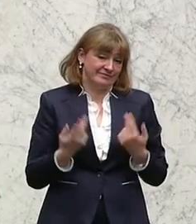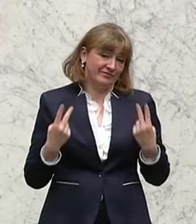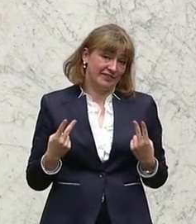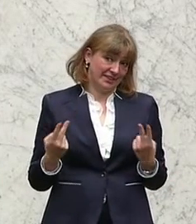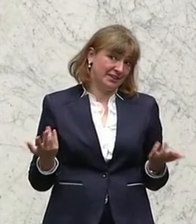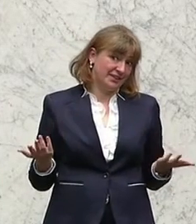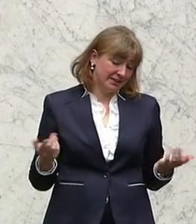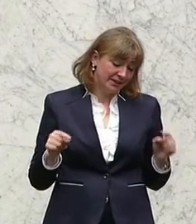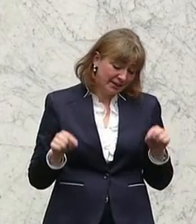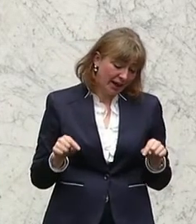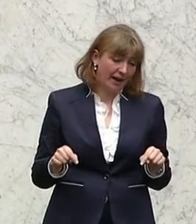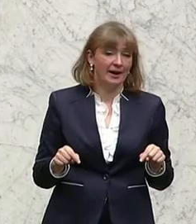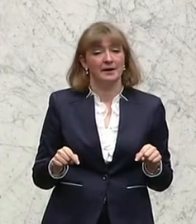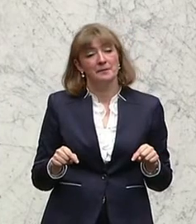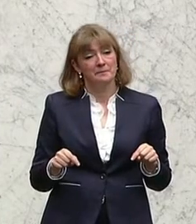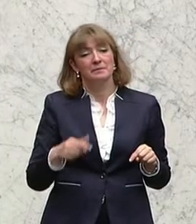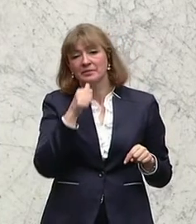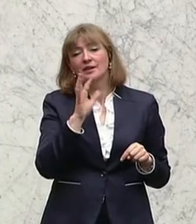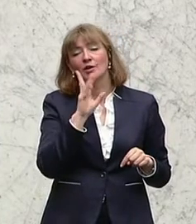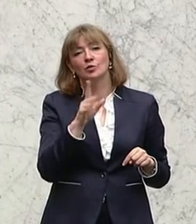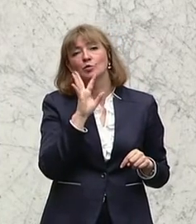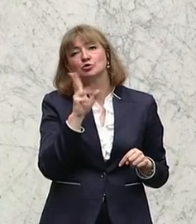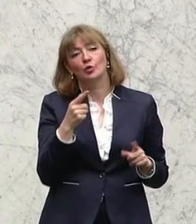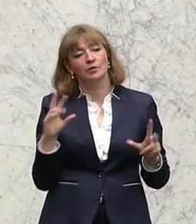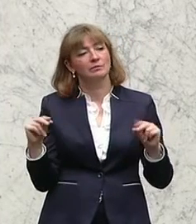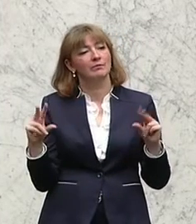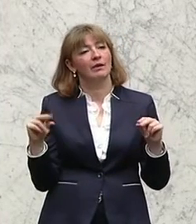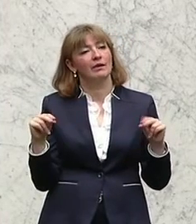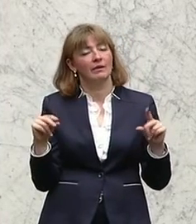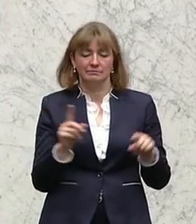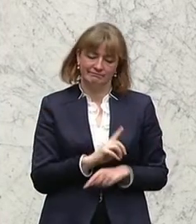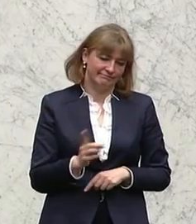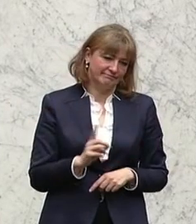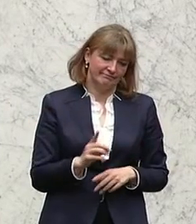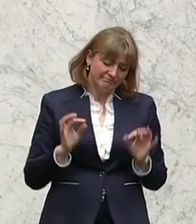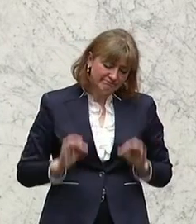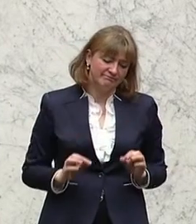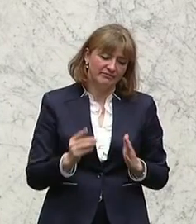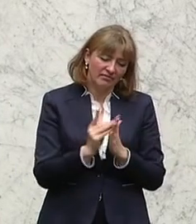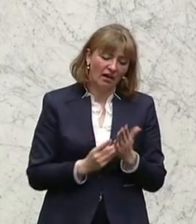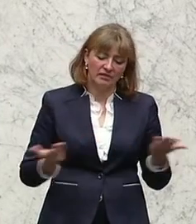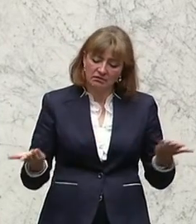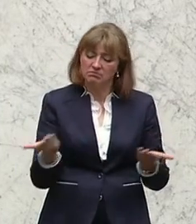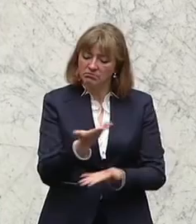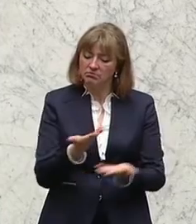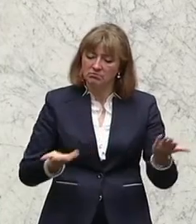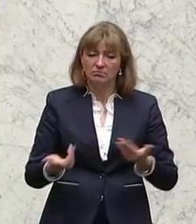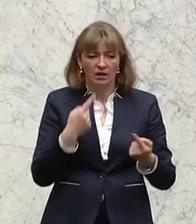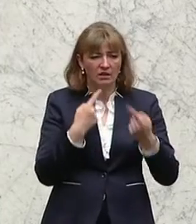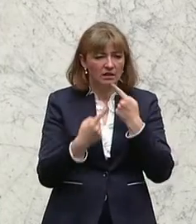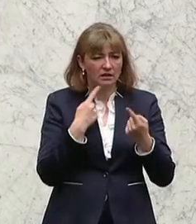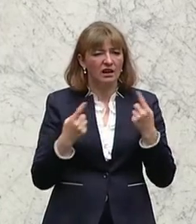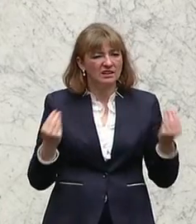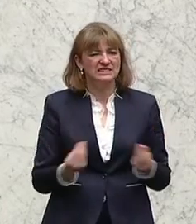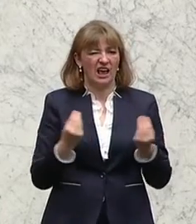wichtig ist, ist, dass wir hier nicht nur die schönen Worte hier austauschen, sondern dass ganz konkret Daten folgen und dass wir diese Debatte hier auch sachlich